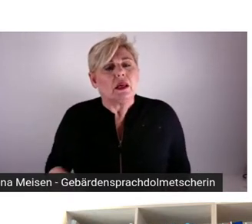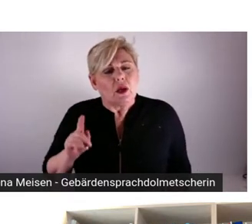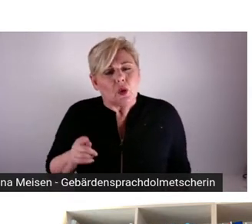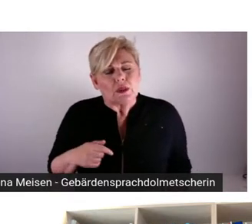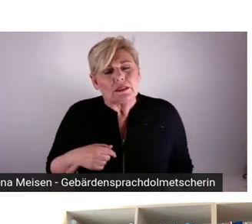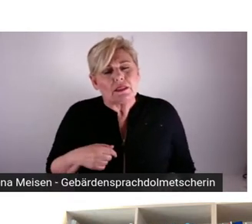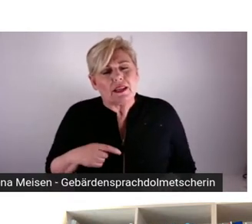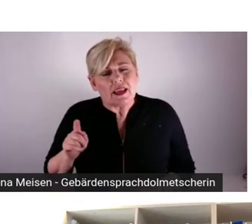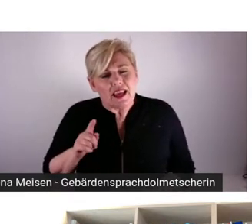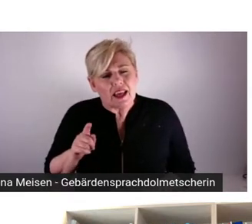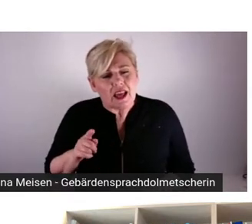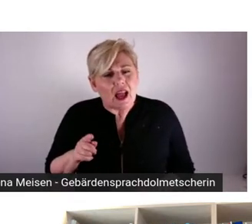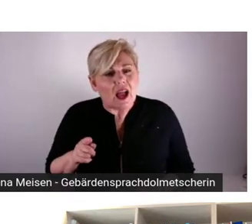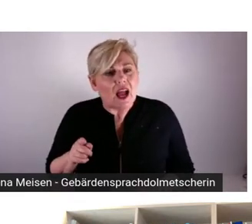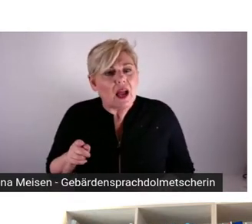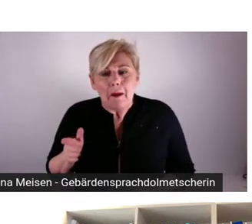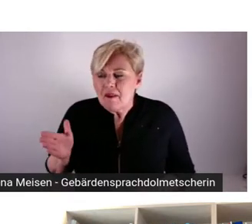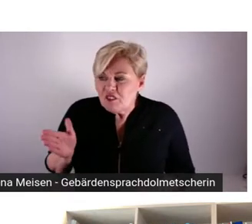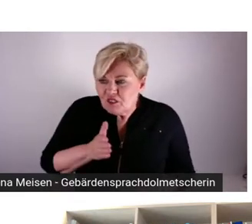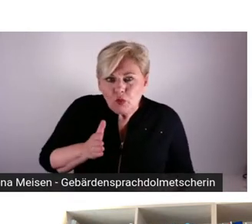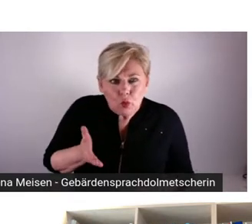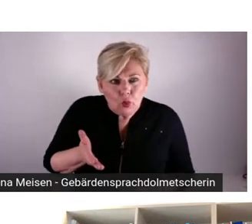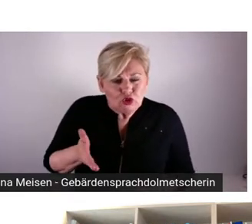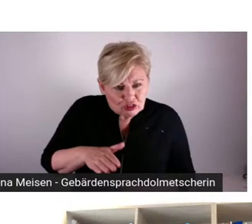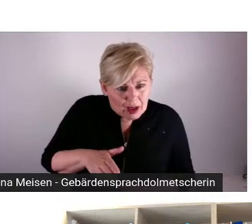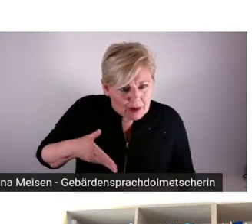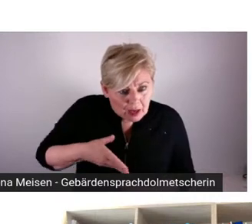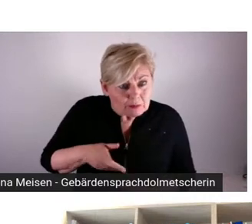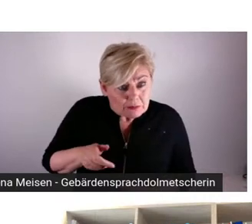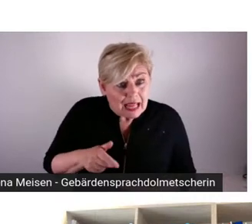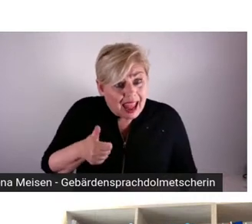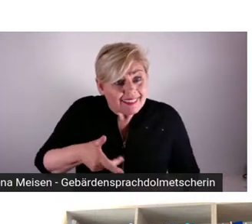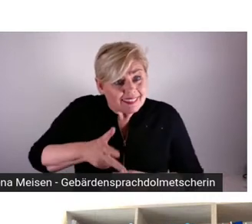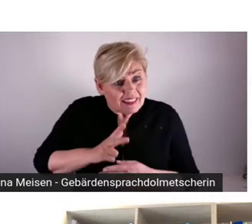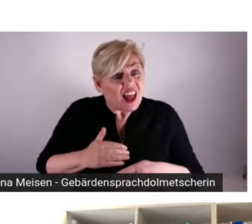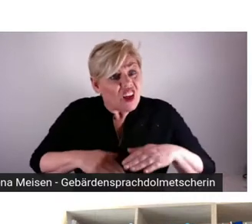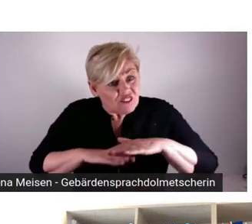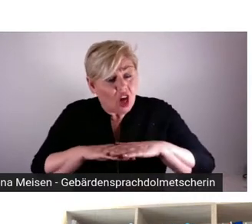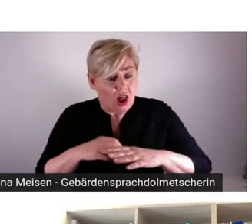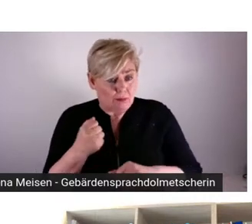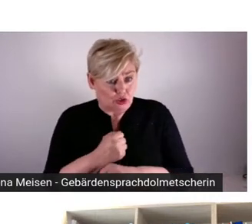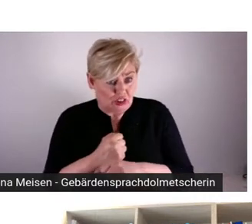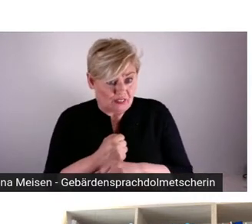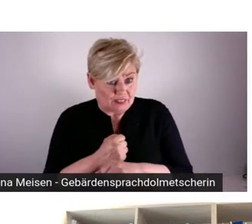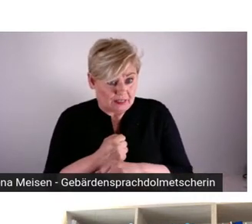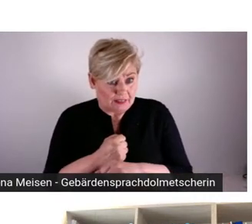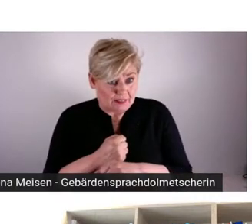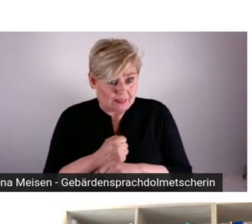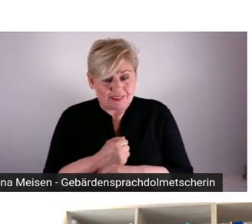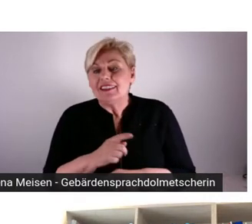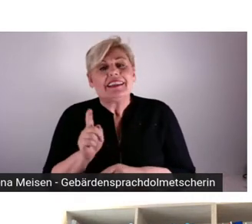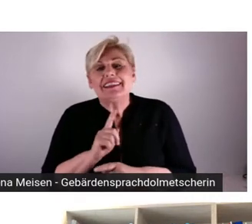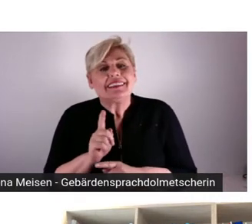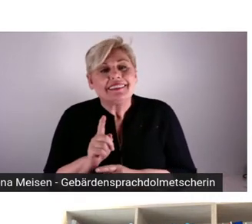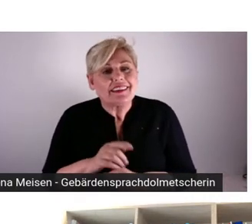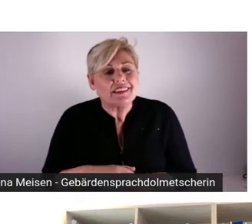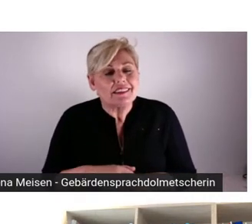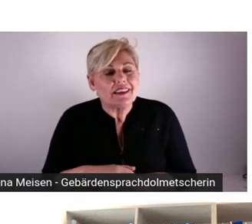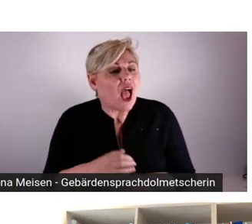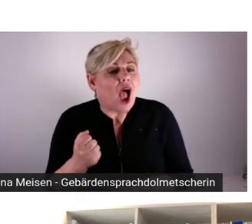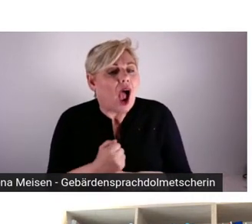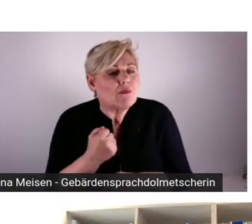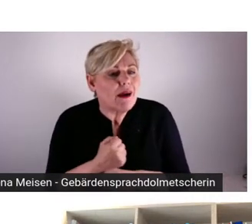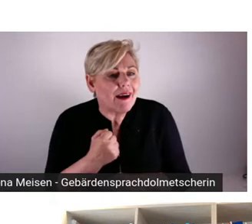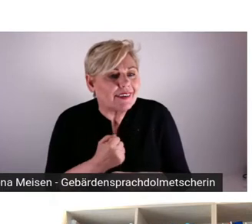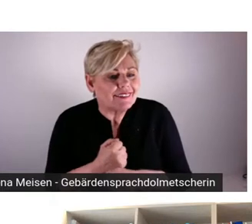viel früher sterben, ist ein Drittel voll beschäftigt. Und das sind eben nicht sozusagen die Arbeit, die